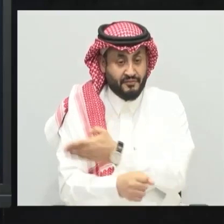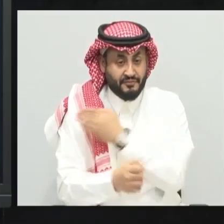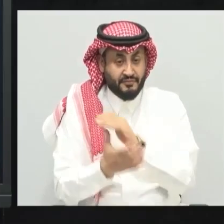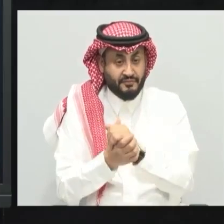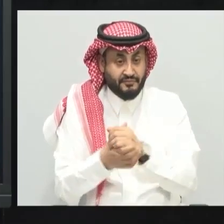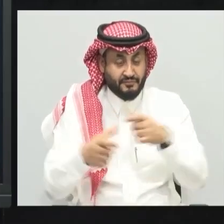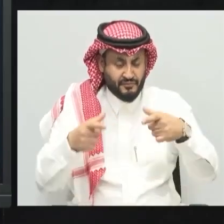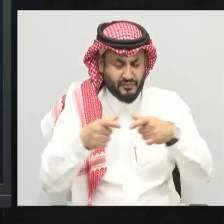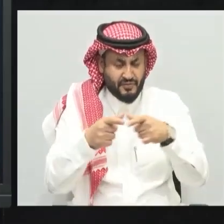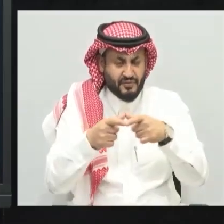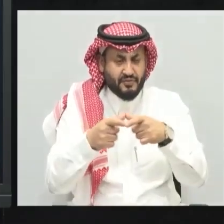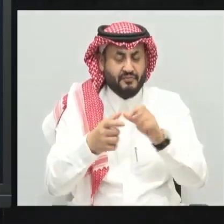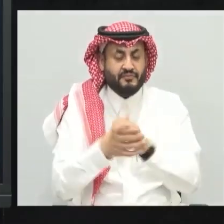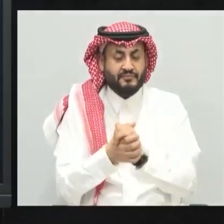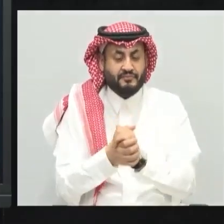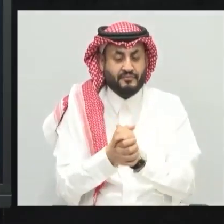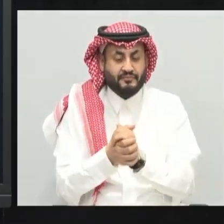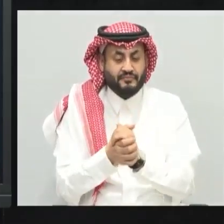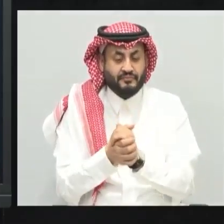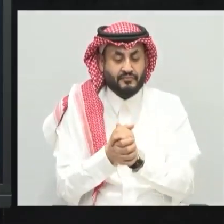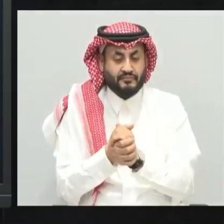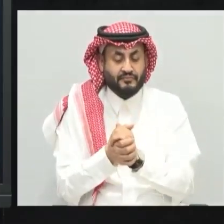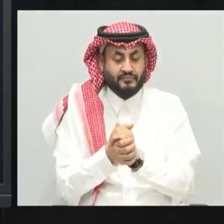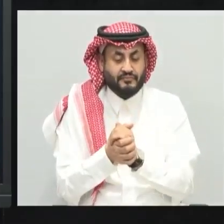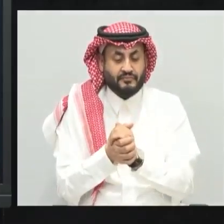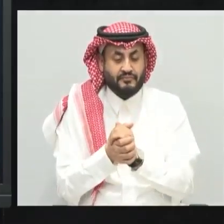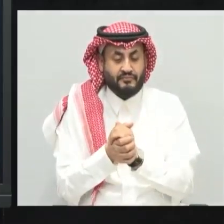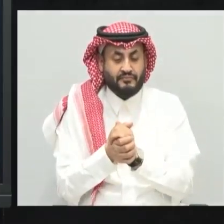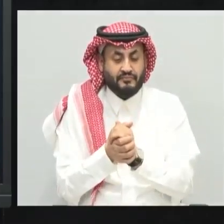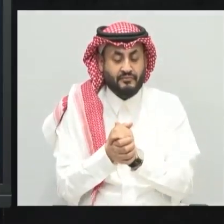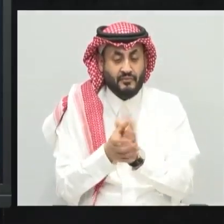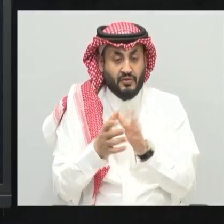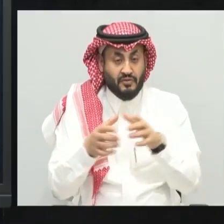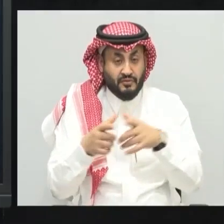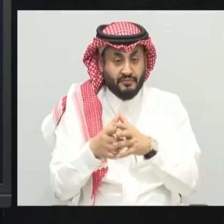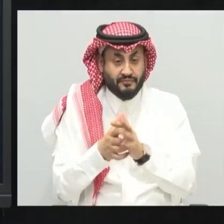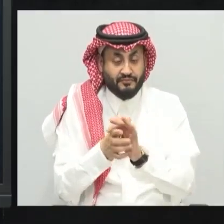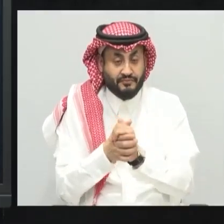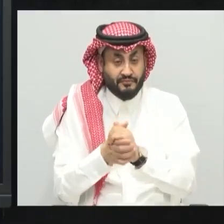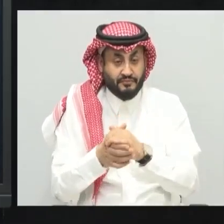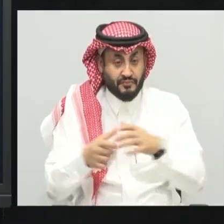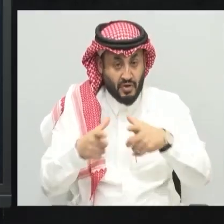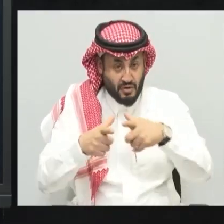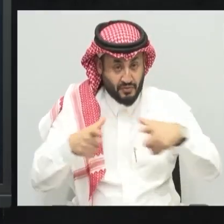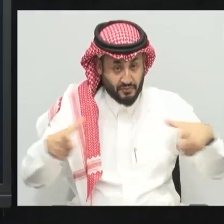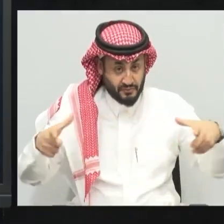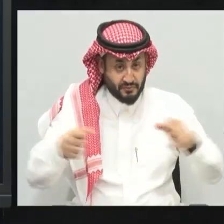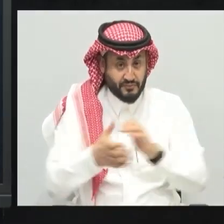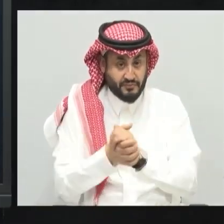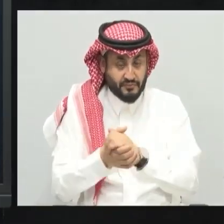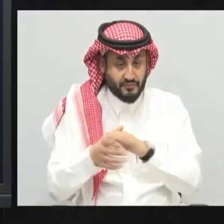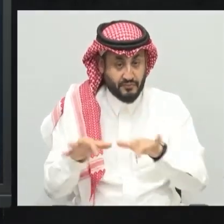ان يكون نطاقه ضيقا ومحدودا لكن في المشاريع التي يستفاد منها في